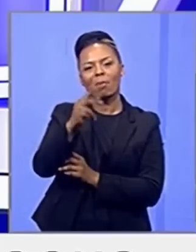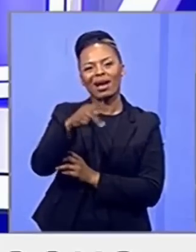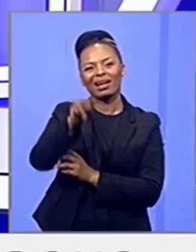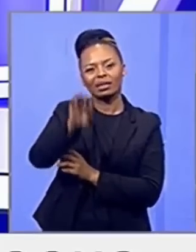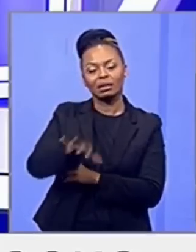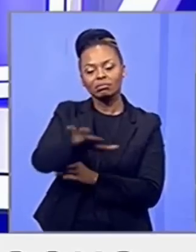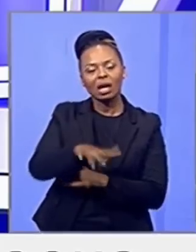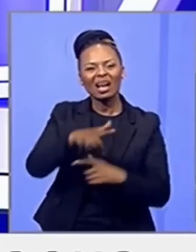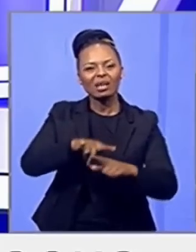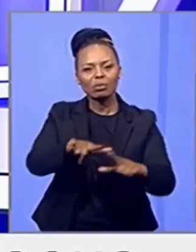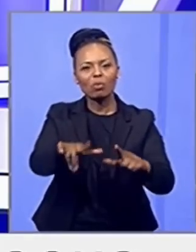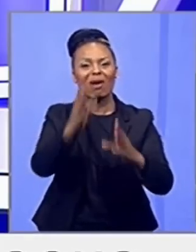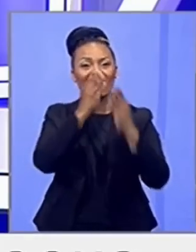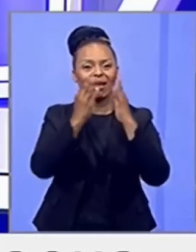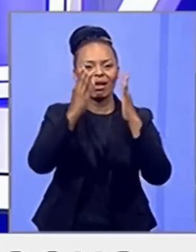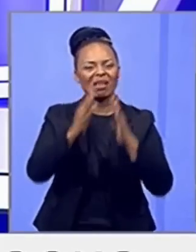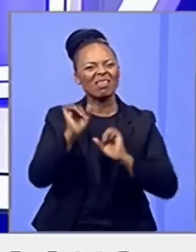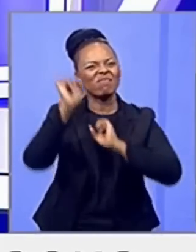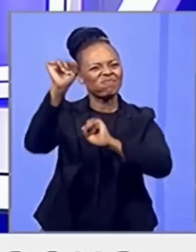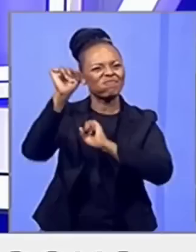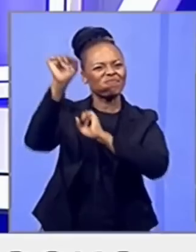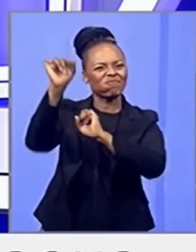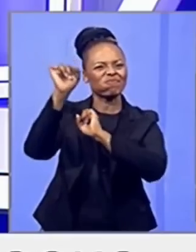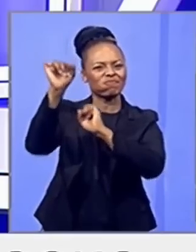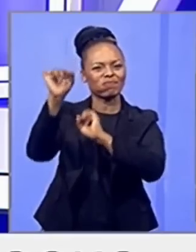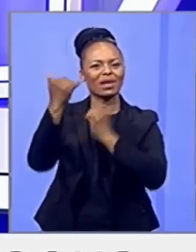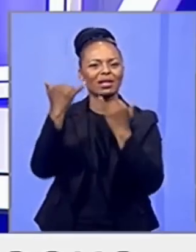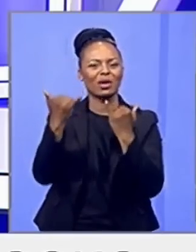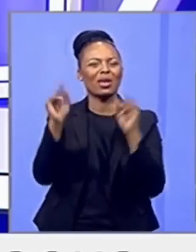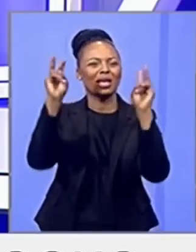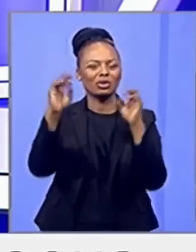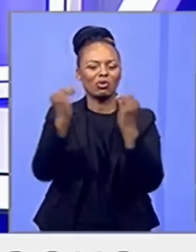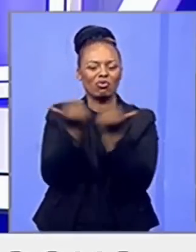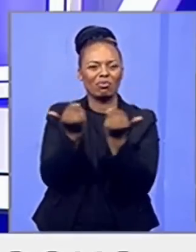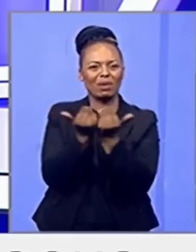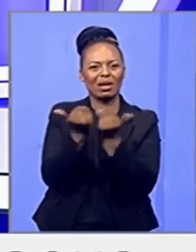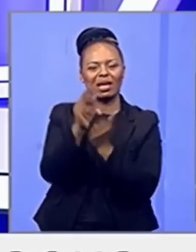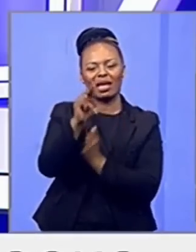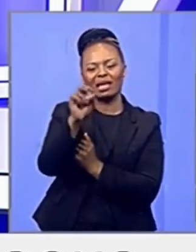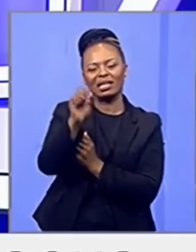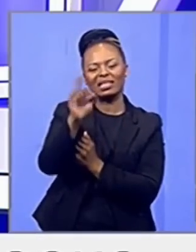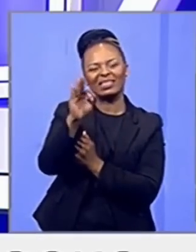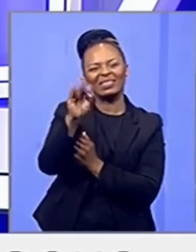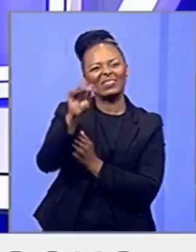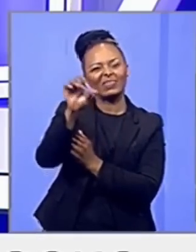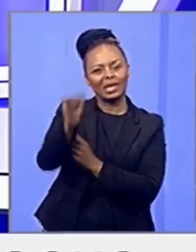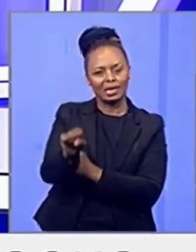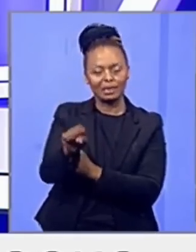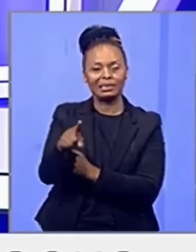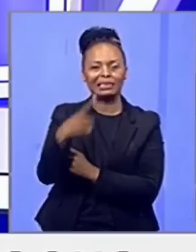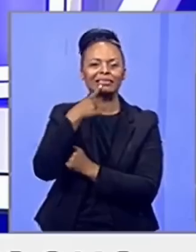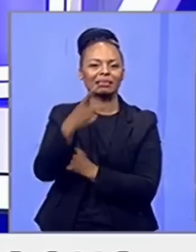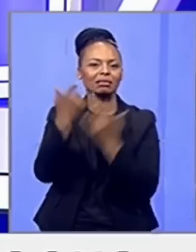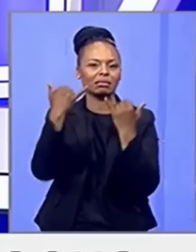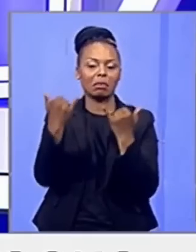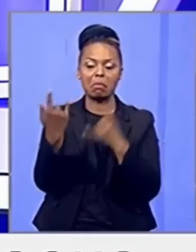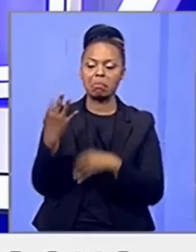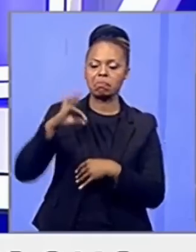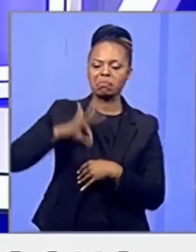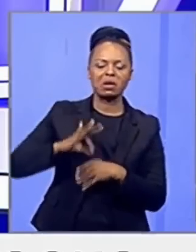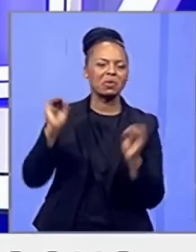Limpopo. Baithuti ba be ba ipelaetša kgahlano le sekhwama sa National Student Financial Aid Scheme ba re ga se ba